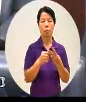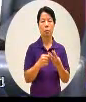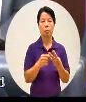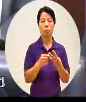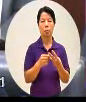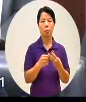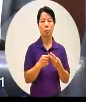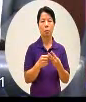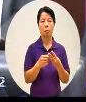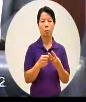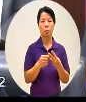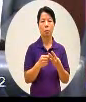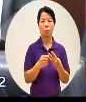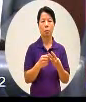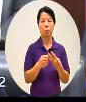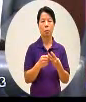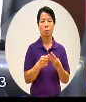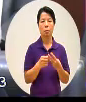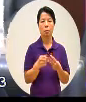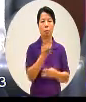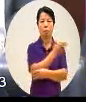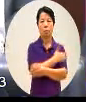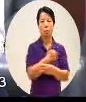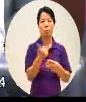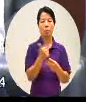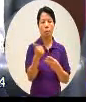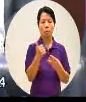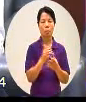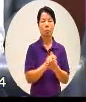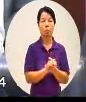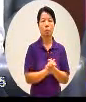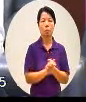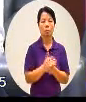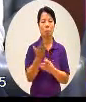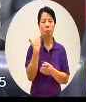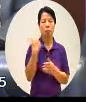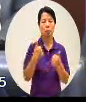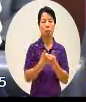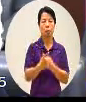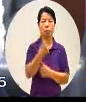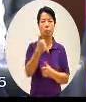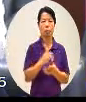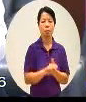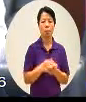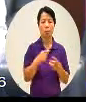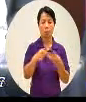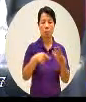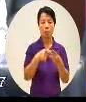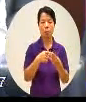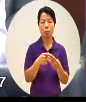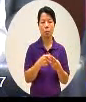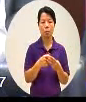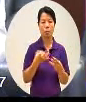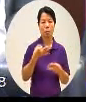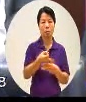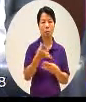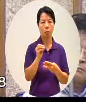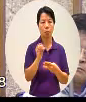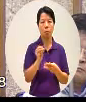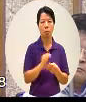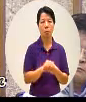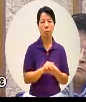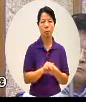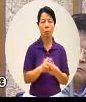还有一个是我们前议长陈天马。 陈天马。 陈天马。 对，是。 哦，啊，他们是有几职还是无几职的？ 他们